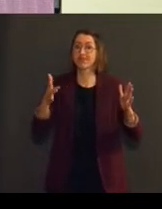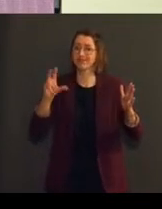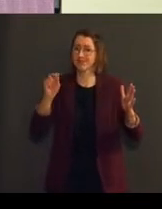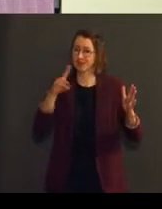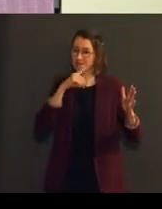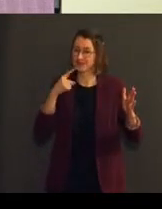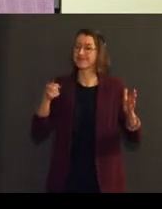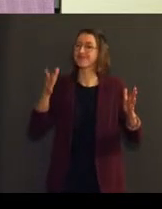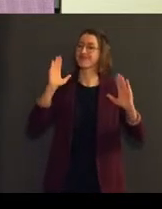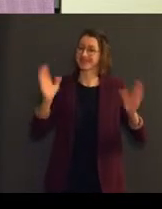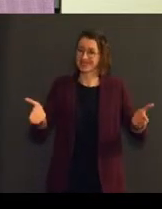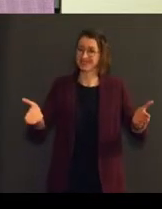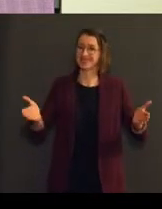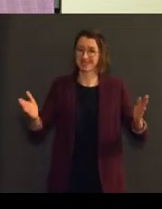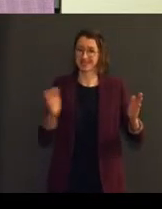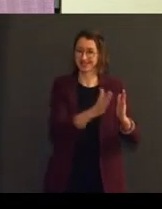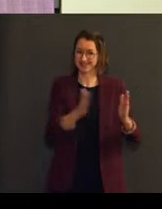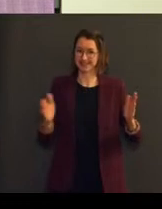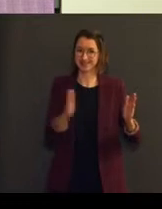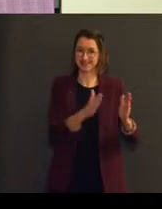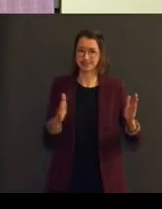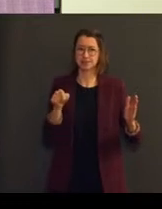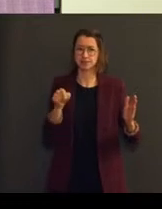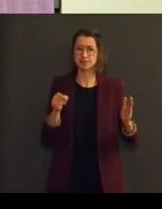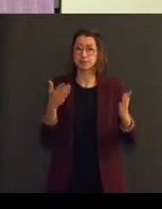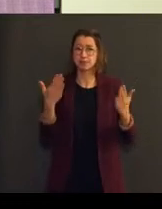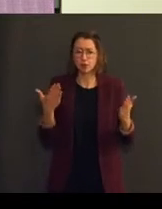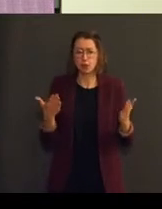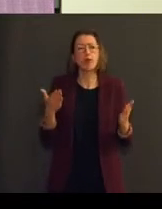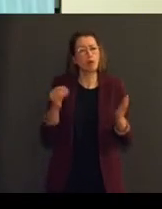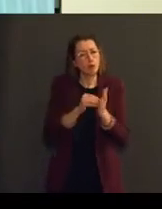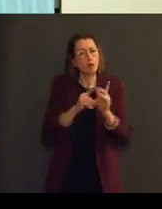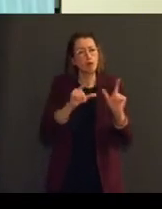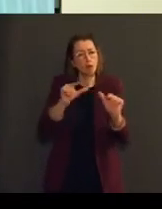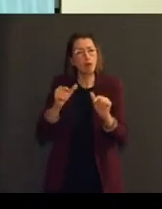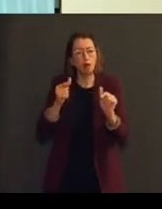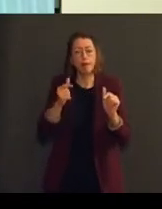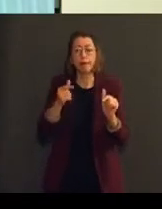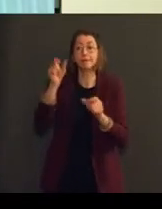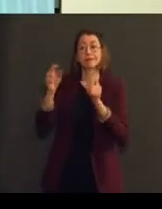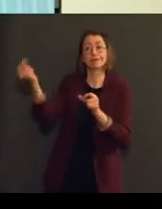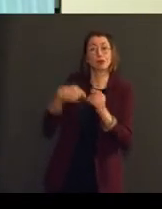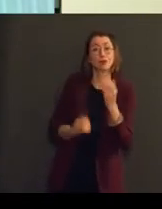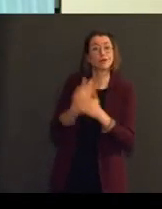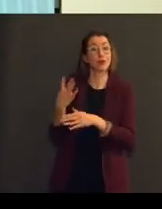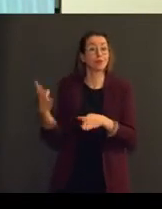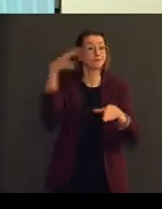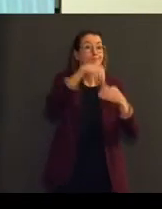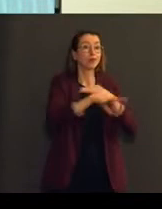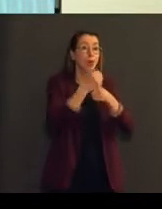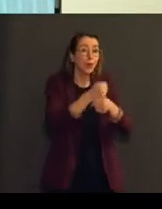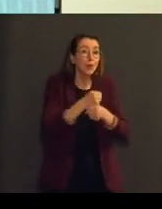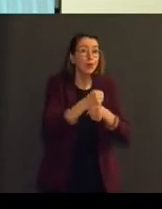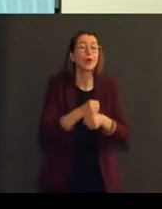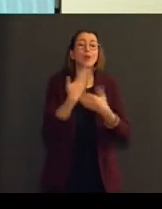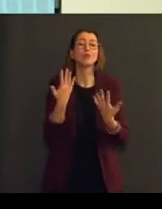des vaccinations, bien sûr, dans les maisons de repos, mais ce sont des vaccinations pour les nouveaux résidents ou en même temps pour des membres du personnel, soit des